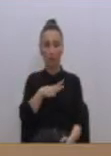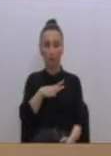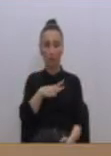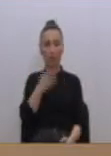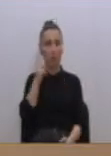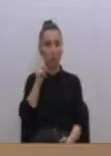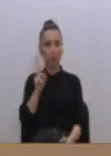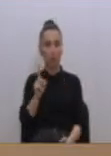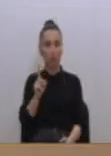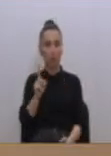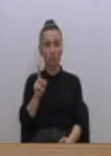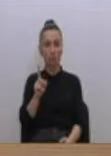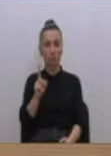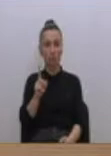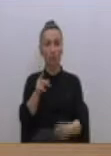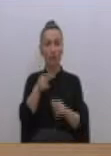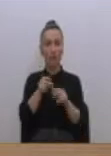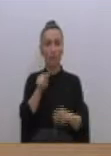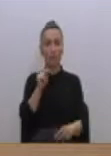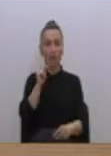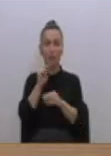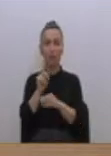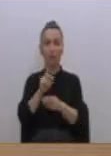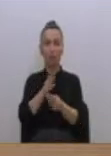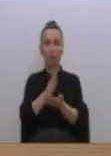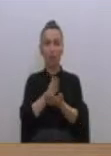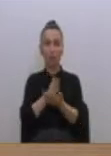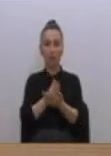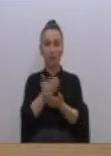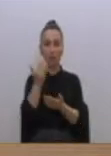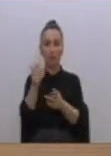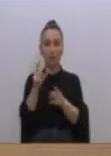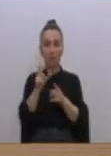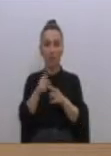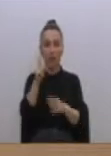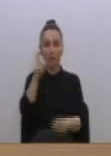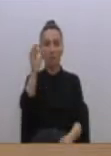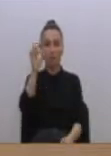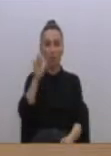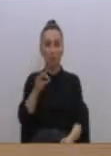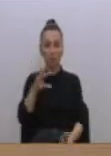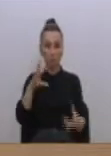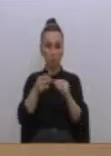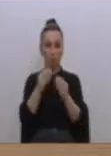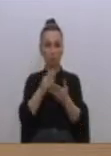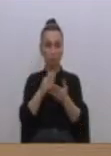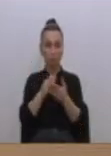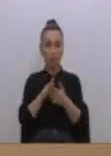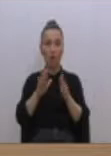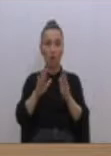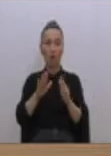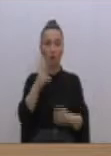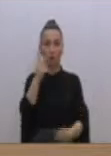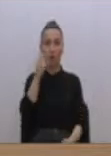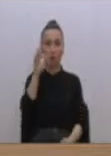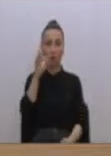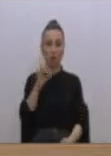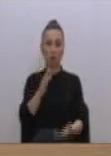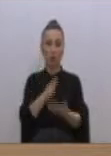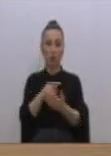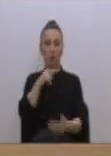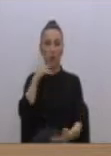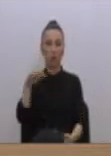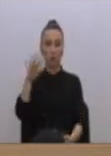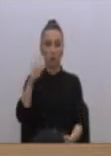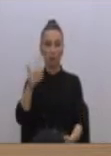რომ იმ ეკონომიკურ ზრდაში, რომელიც თქვენი სიტყვებით 10% შეადგენს, მხოლოდ 2%-ია რუსეთის